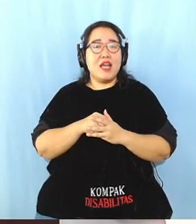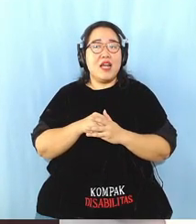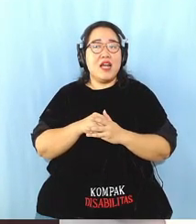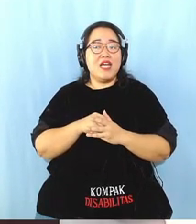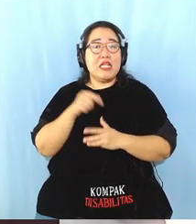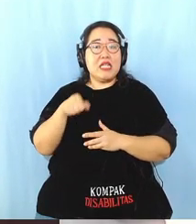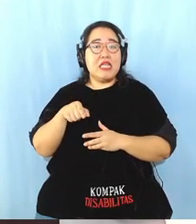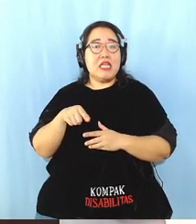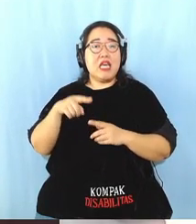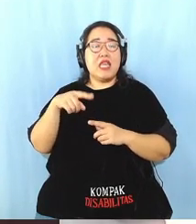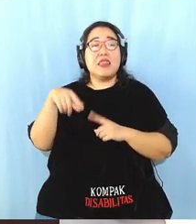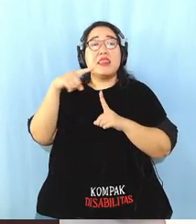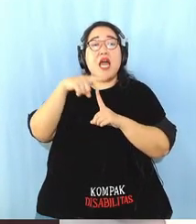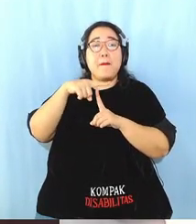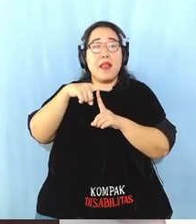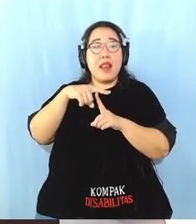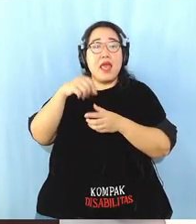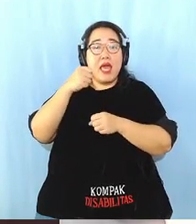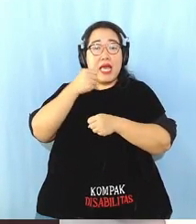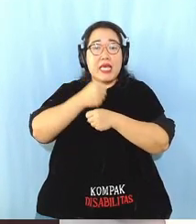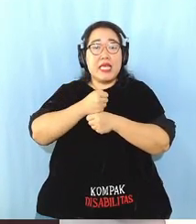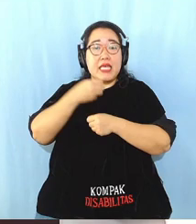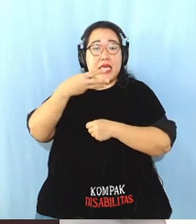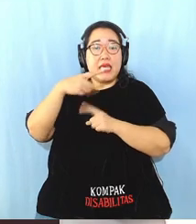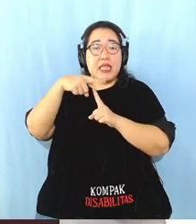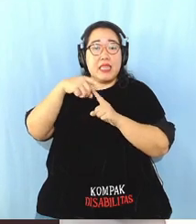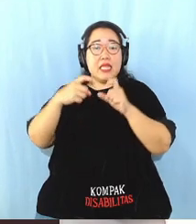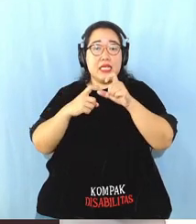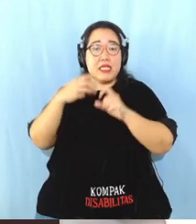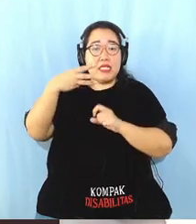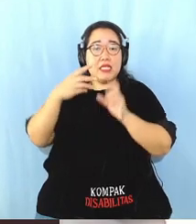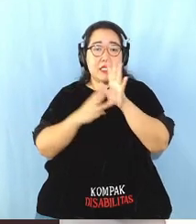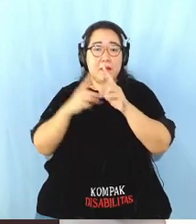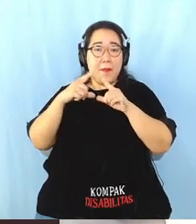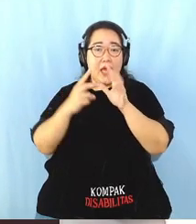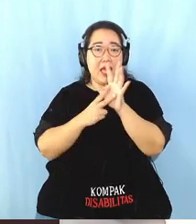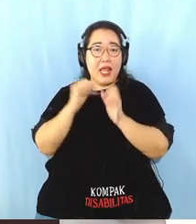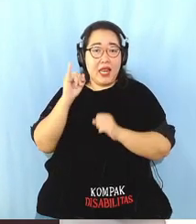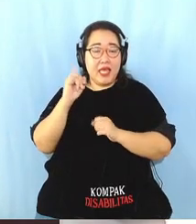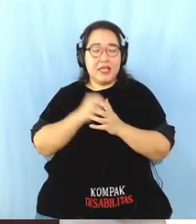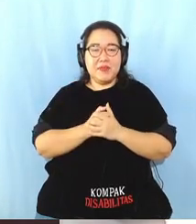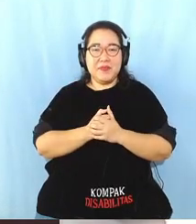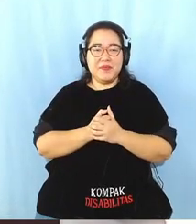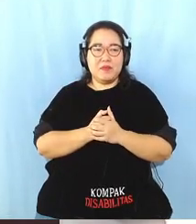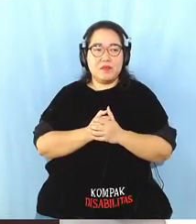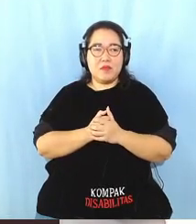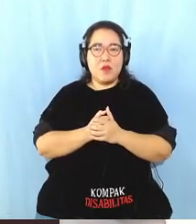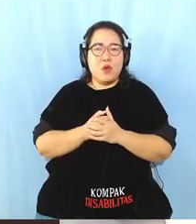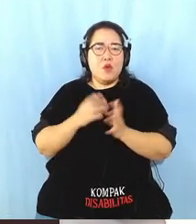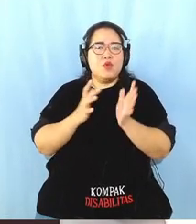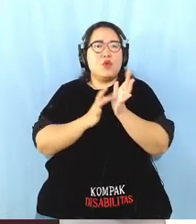Yesus mengalami keringat darah karena dia tidak siap menghadapi penderitaan yang dia